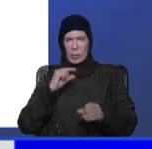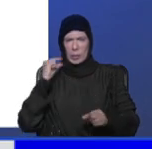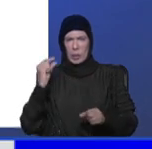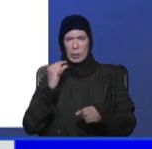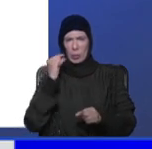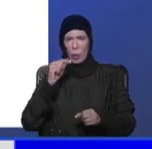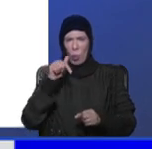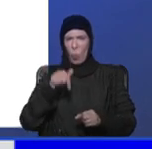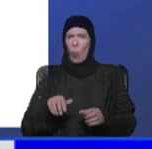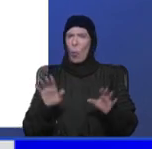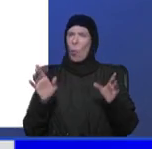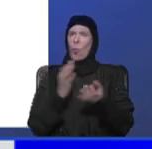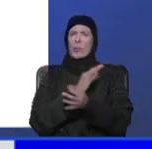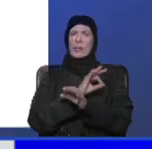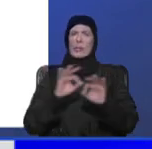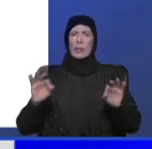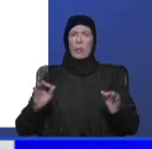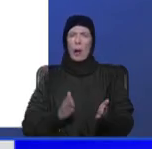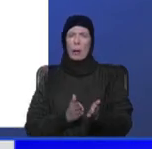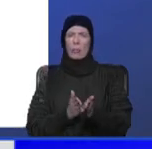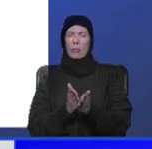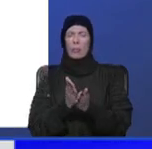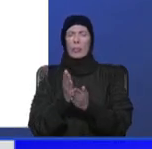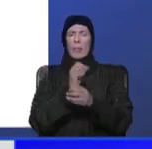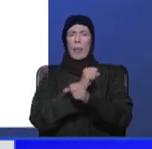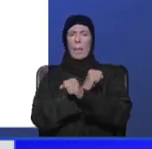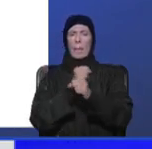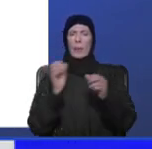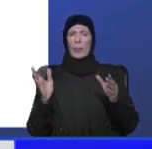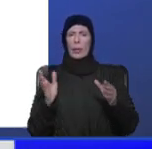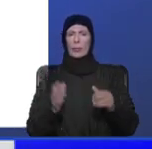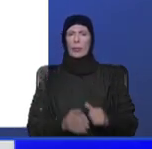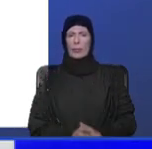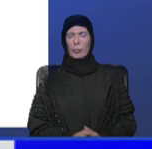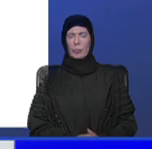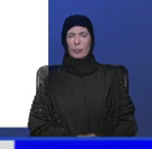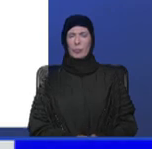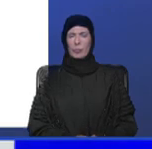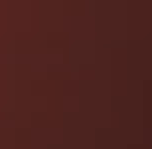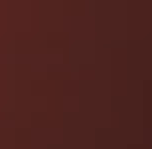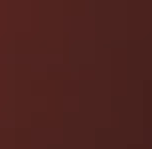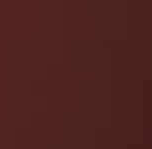على مؤسسات الدولة ومقدراتها واستكمال المسار الديمقراطي.